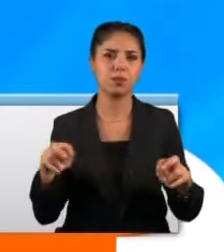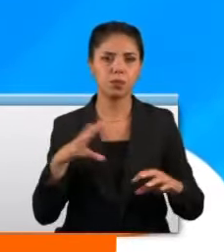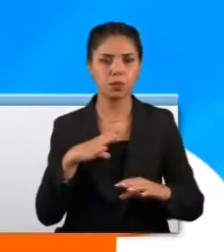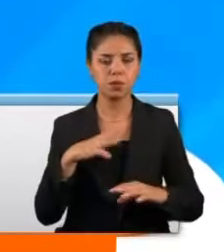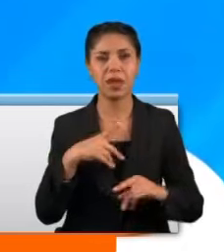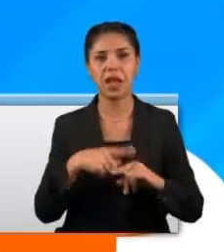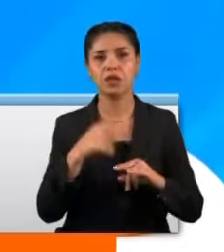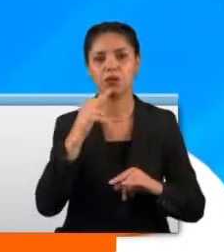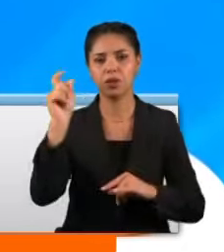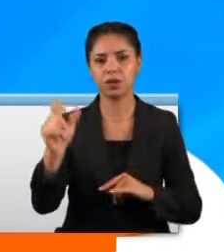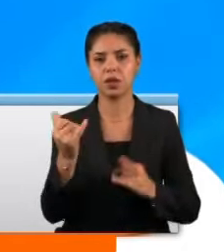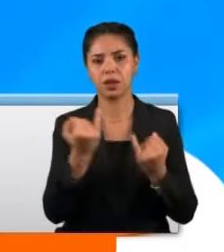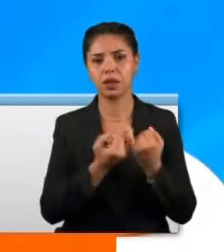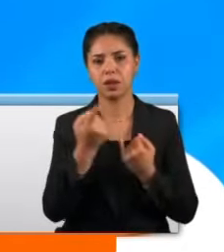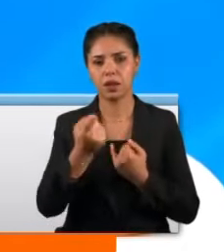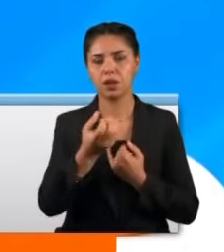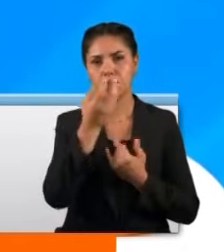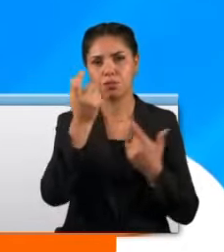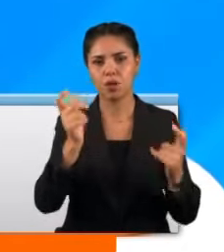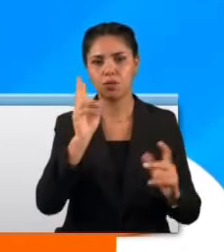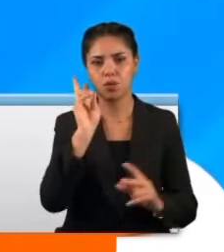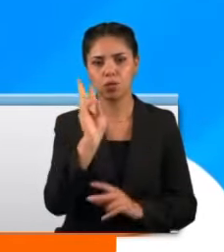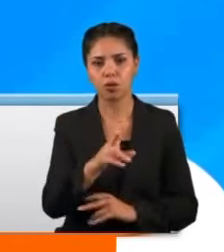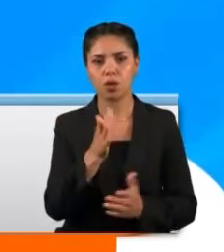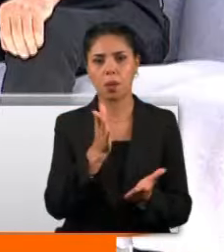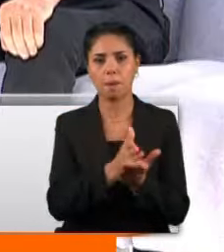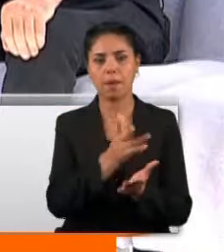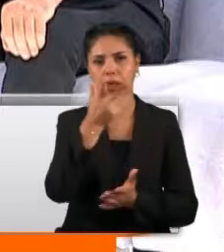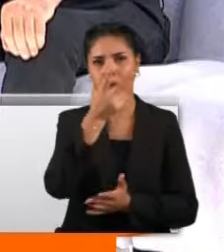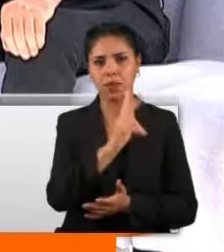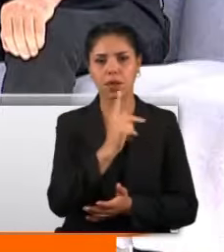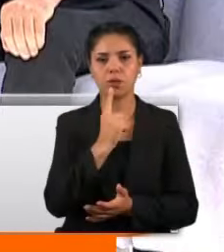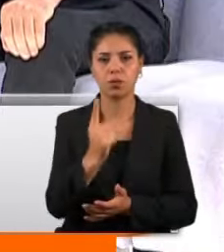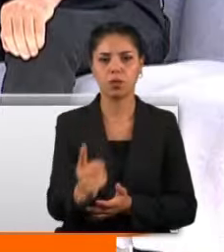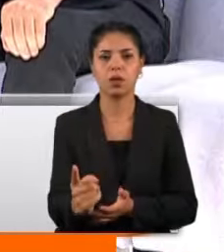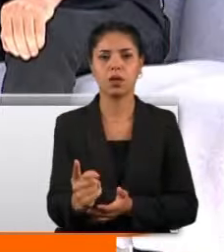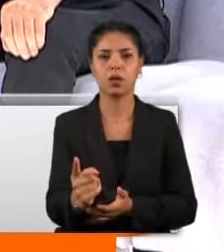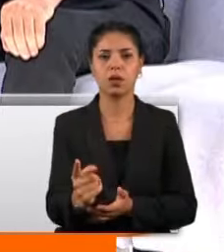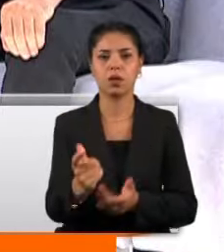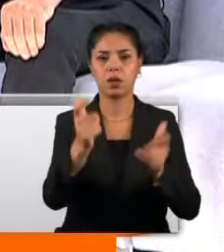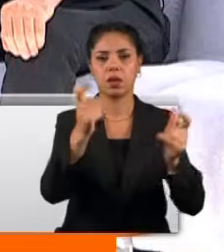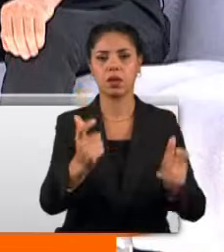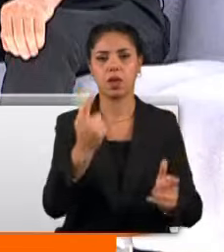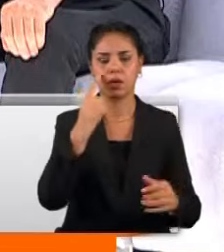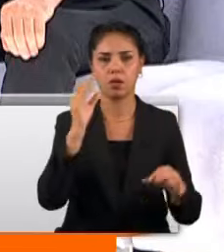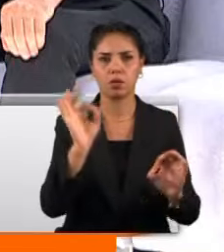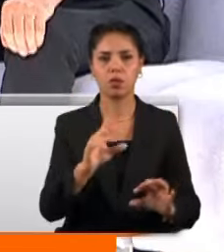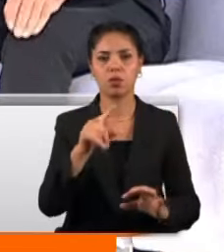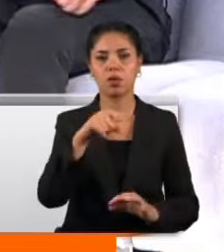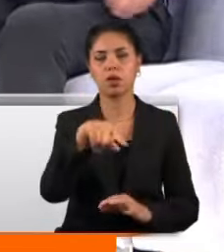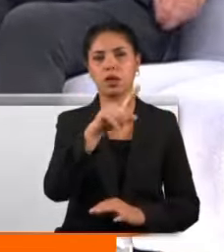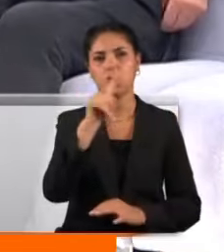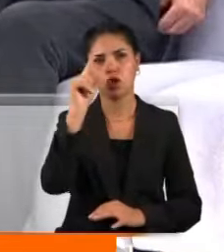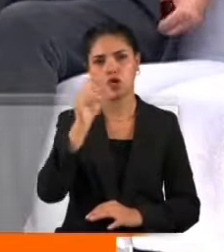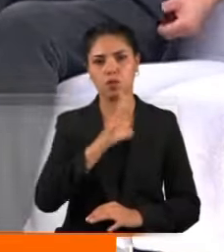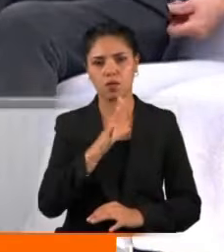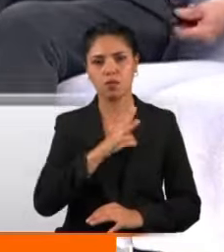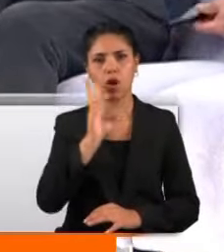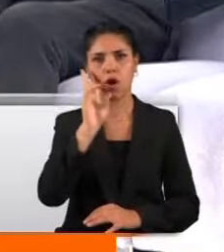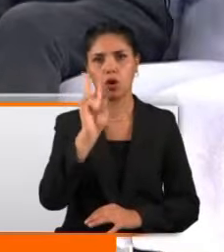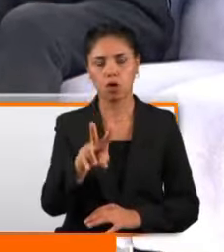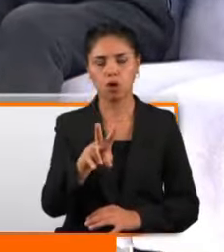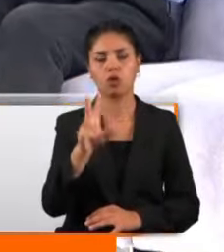Hanım'ın kardeşinin bu bahçede gördüğü ve mezar yerine benzettiği yerle başlıyor. Yani sizin bir şüpheniz var zaten. Onu da